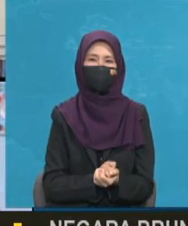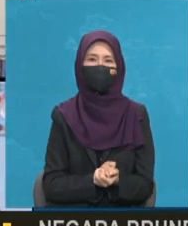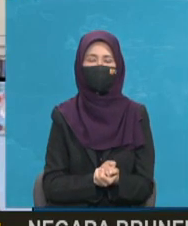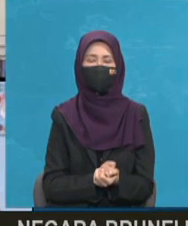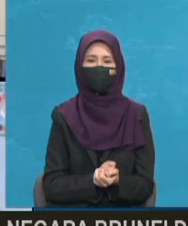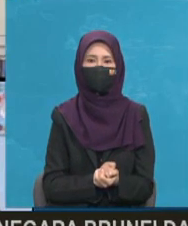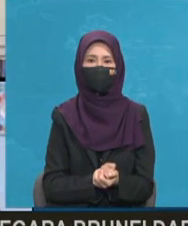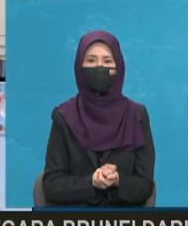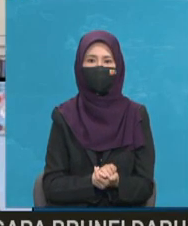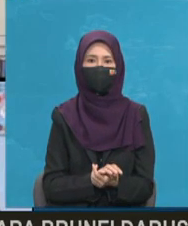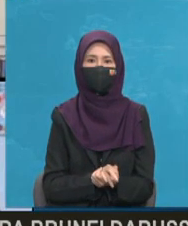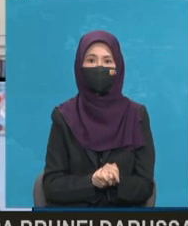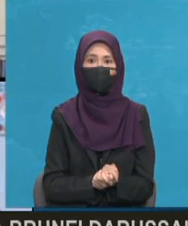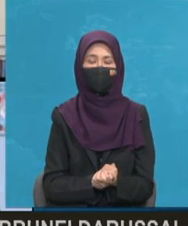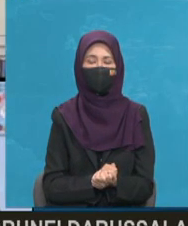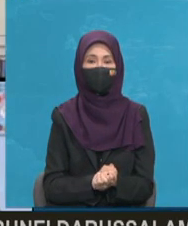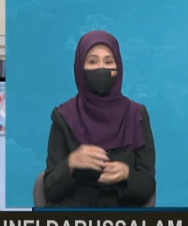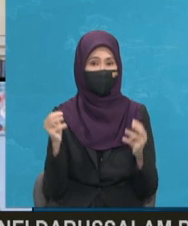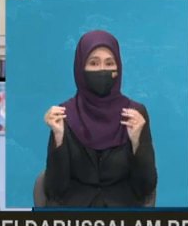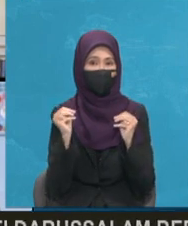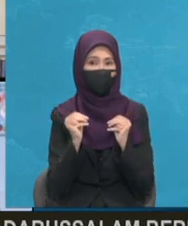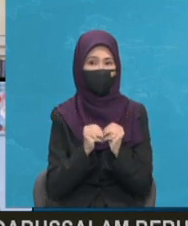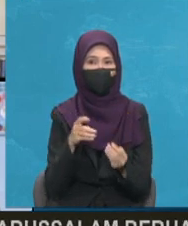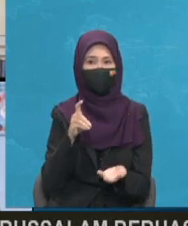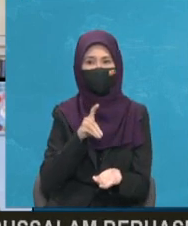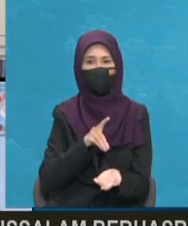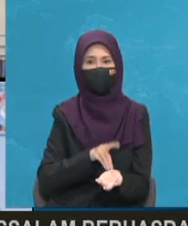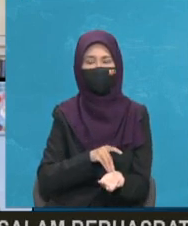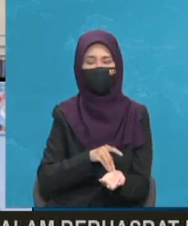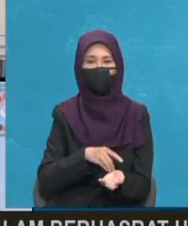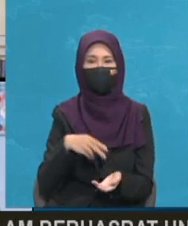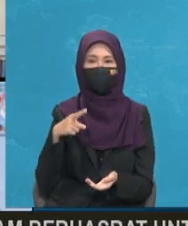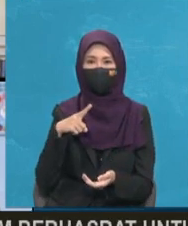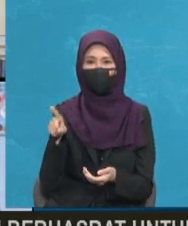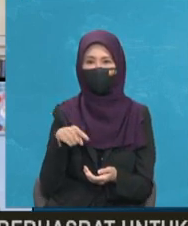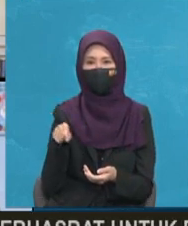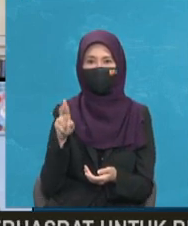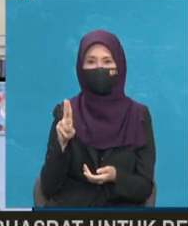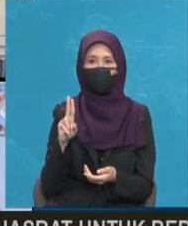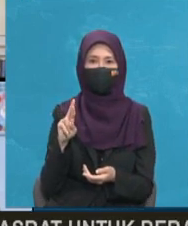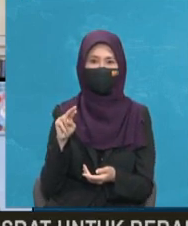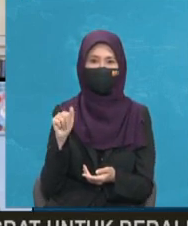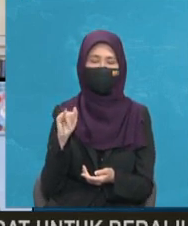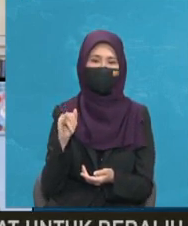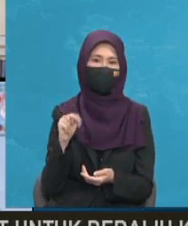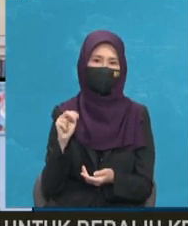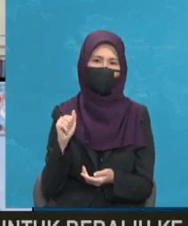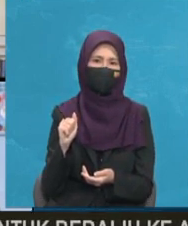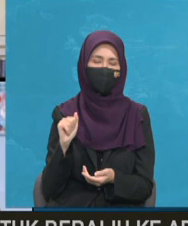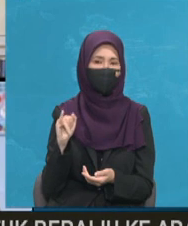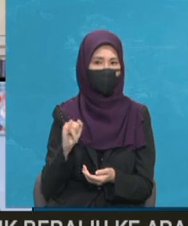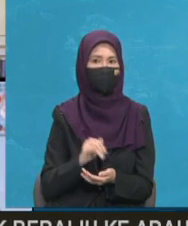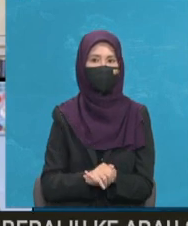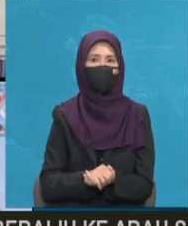hai hai Hai semacam masyarakat Doctor Syamsiah zuraini kencanawati setiausaha tetap pendidikan terus Kementerian Pendidikan